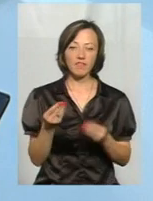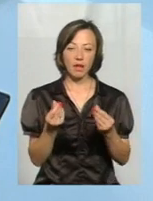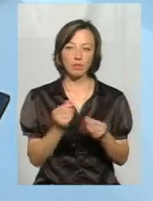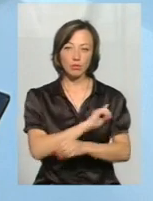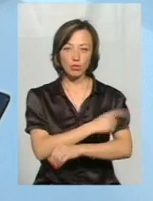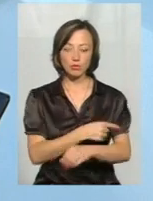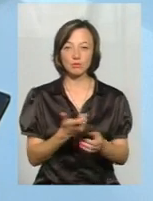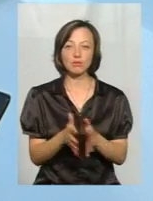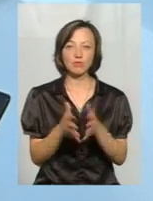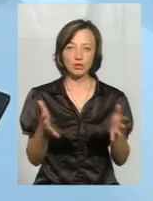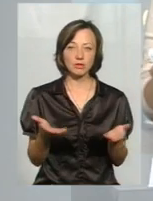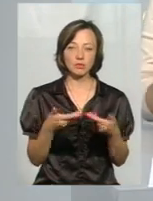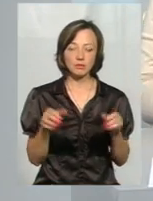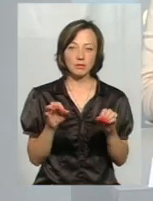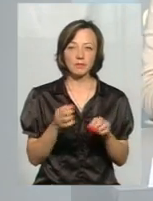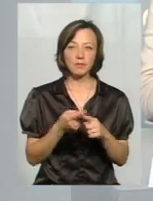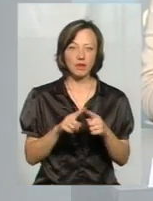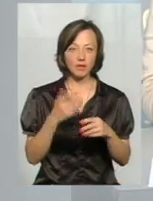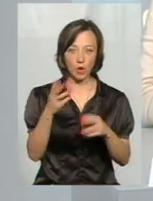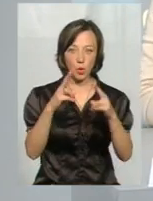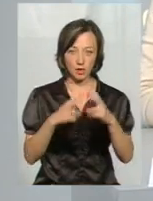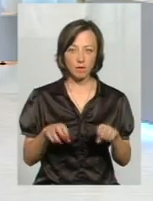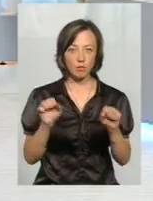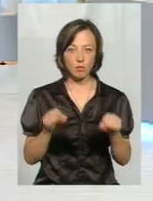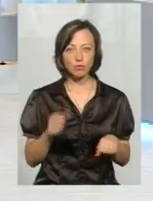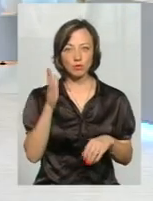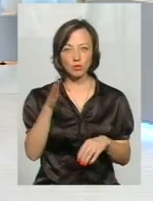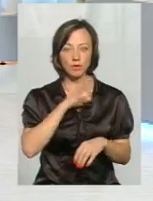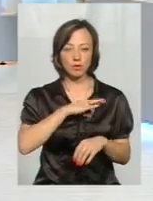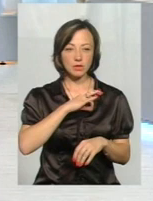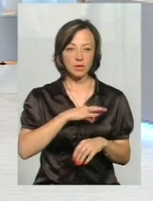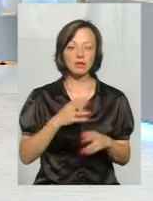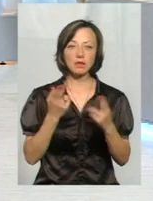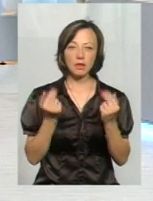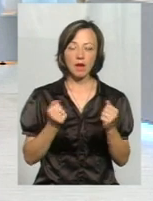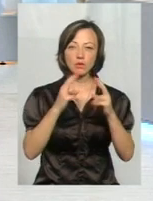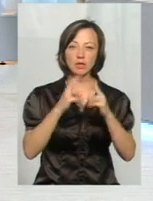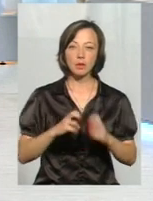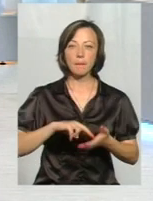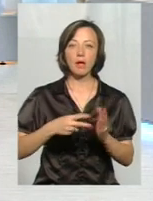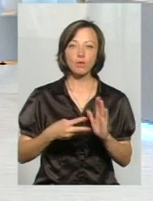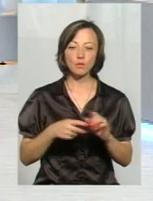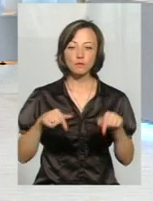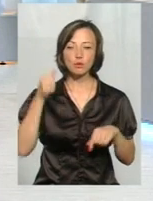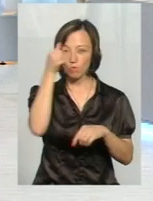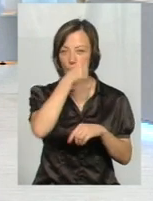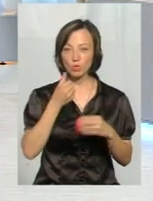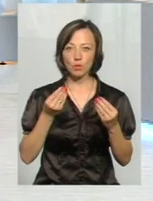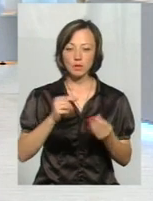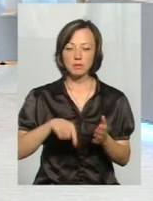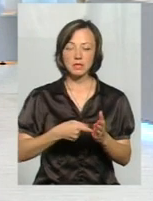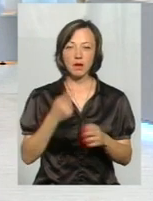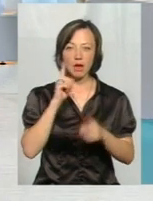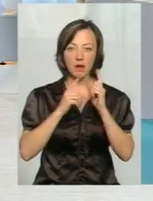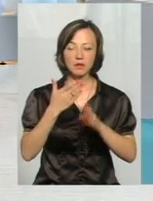значно більші. Ну, а розглядається взагалі варіант чи ні? Варіант розглядається, і цього року ми плануємо, вже кошти міська рада